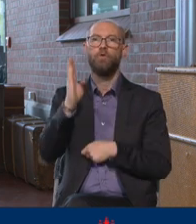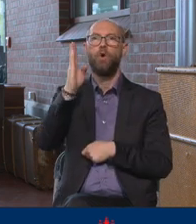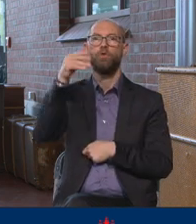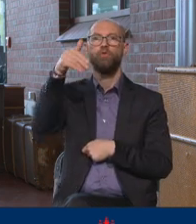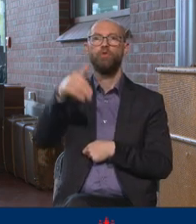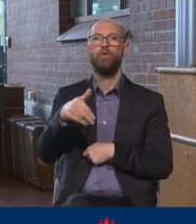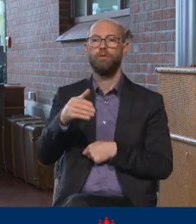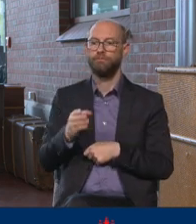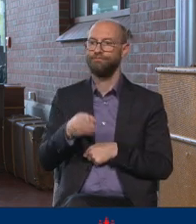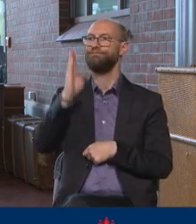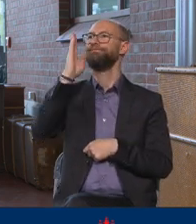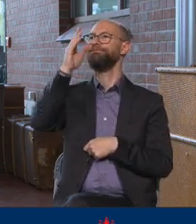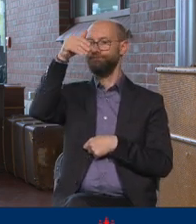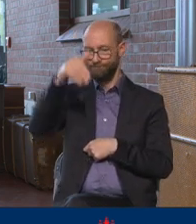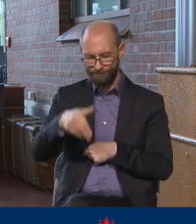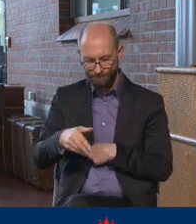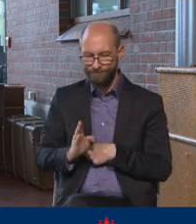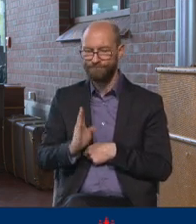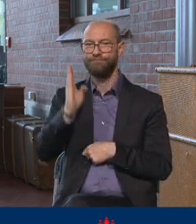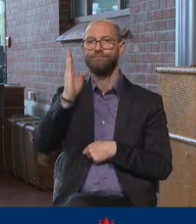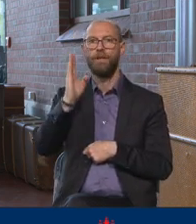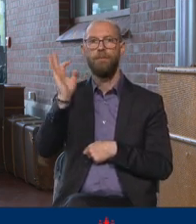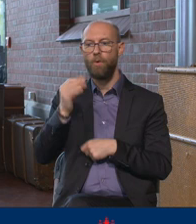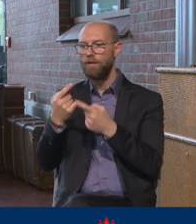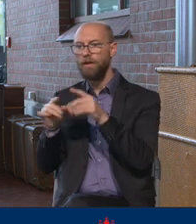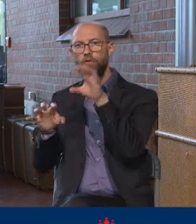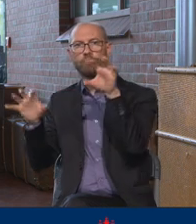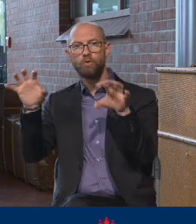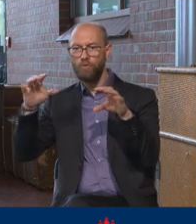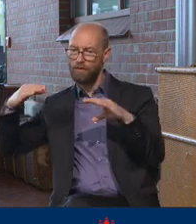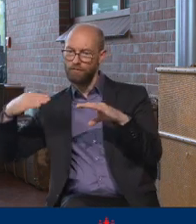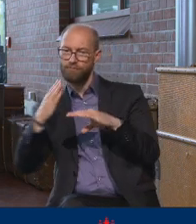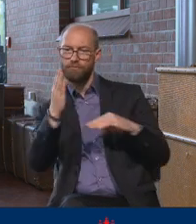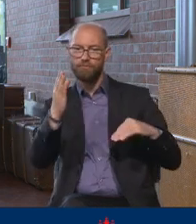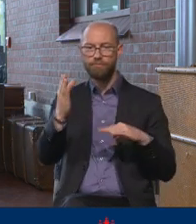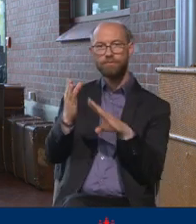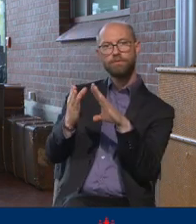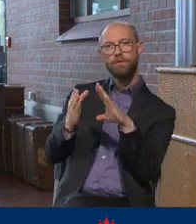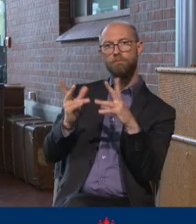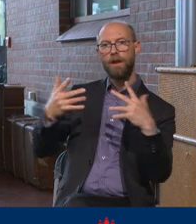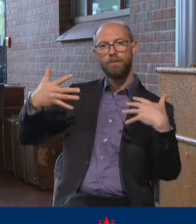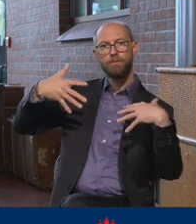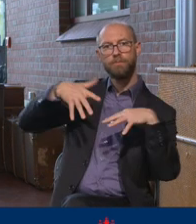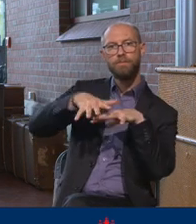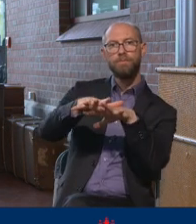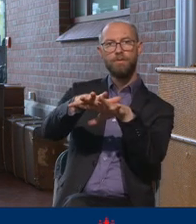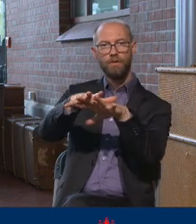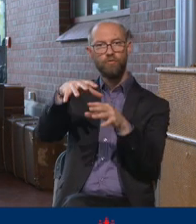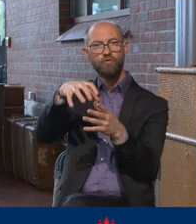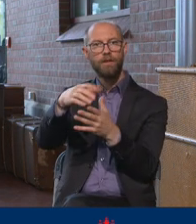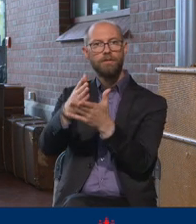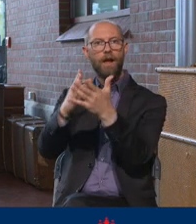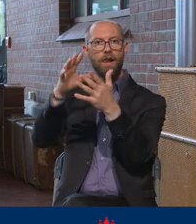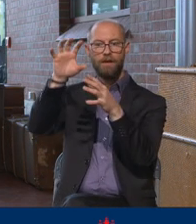unterbrechung einer durchbrechung durch andere strukturen die die stadtteile integrierbar macht und wenn wir